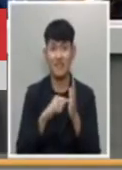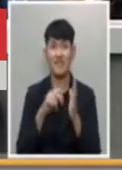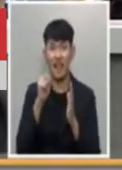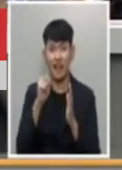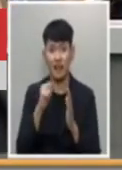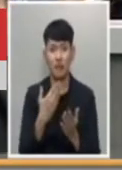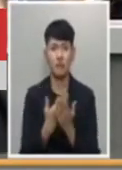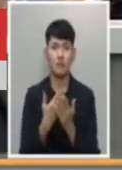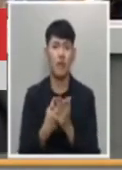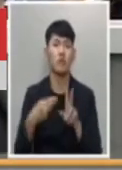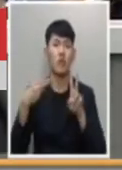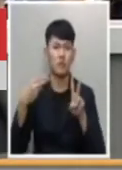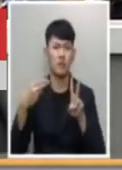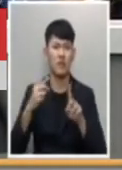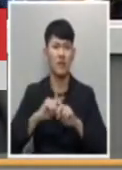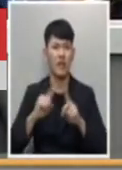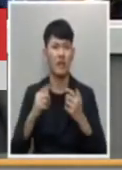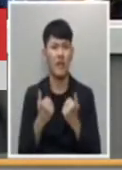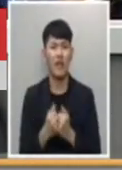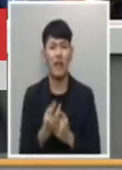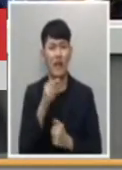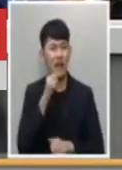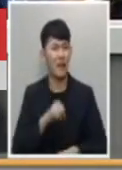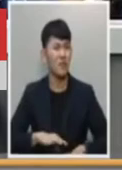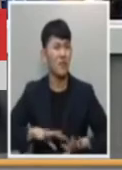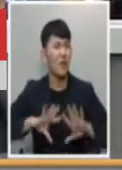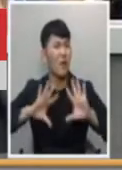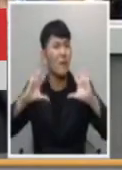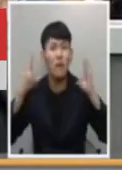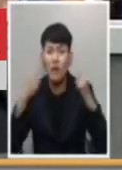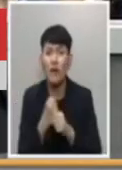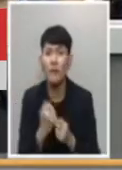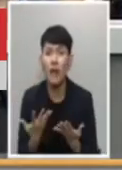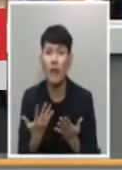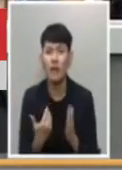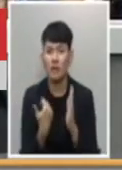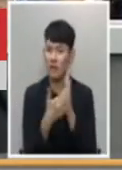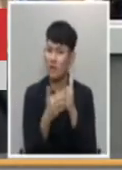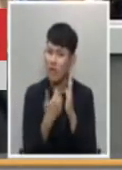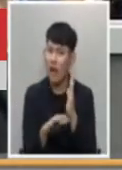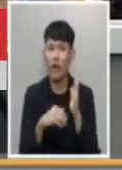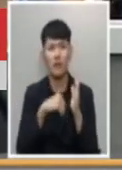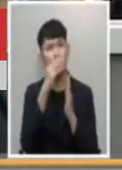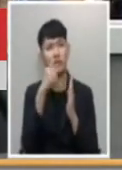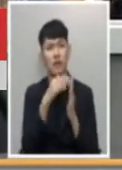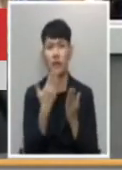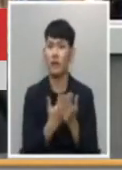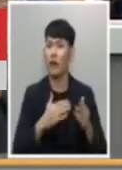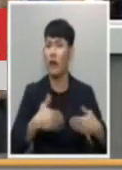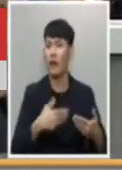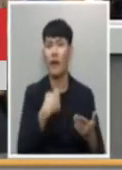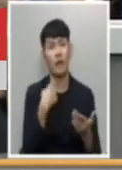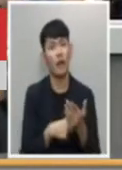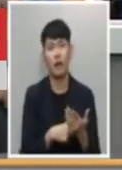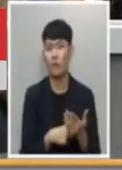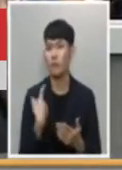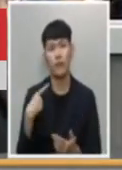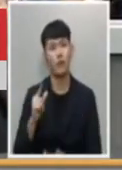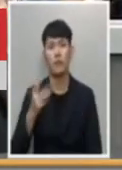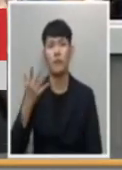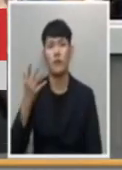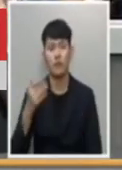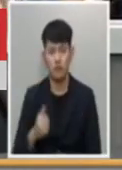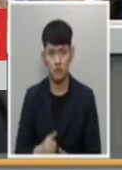วันนี้น้ำท่วมหมดแล้วมันก็ 20,000 คนอีสานคนเหนือไม่ได้รับประโยชน์จากการประกันรายได้ของท่านเลยนอกจากนั้นแล้วนะครับ